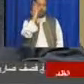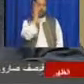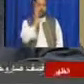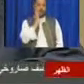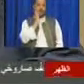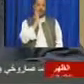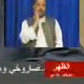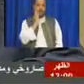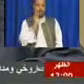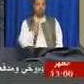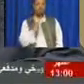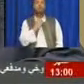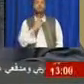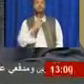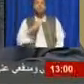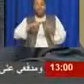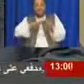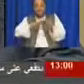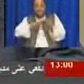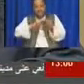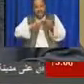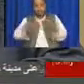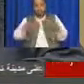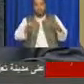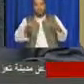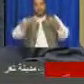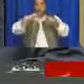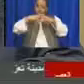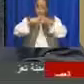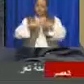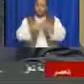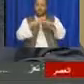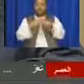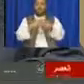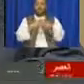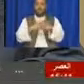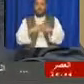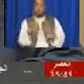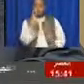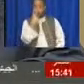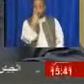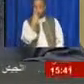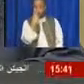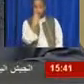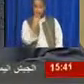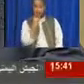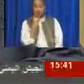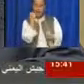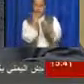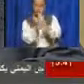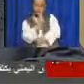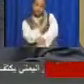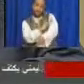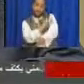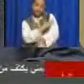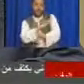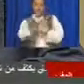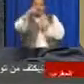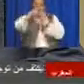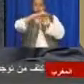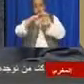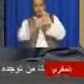على الرغبه في المصالحه اكبار كبير جدا لاني شاهدت جهود الناس